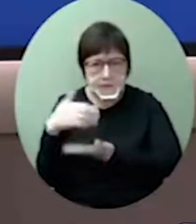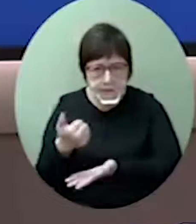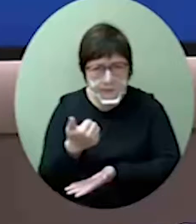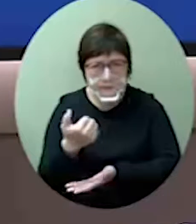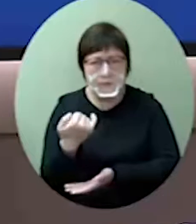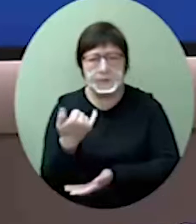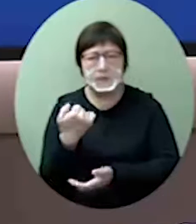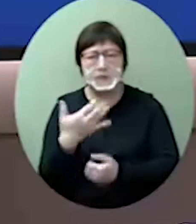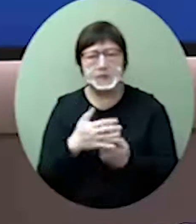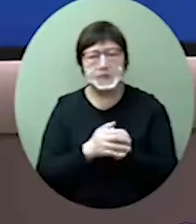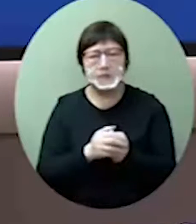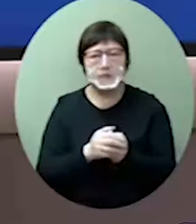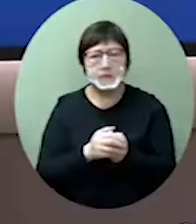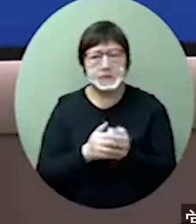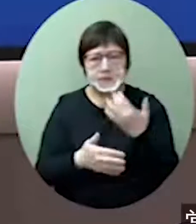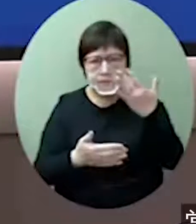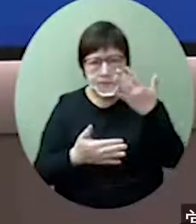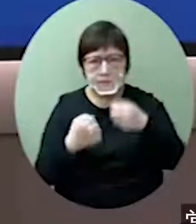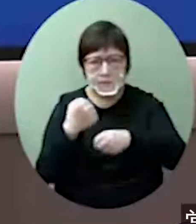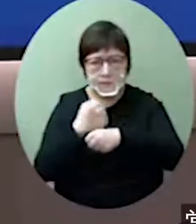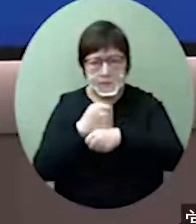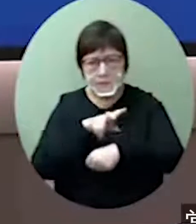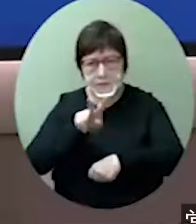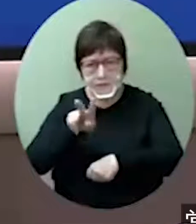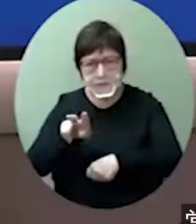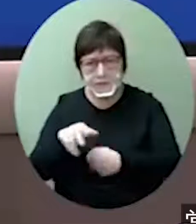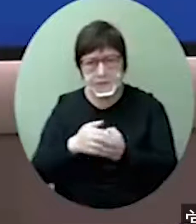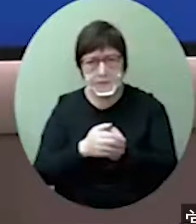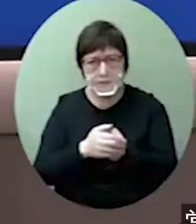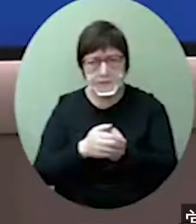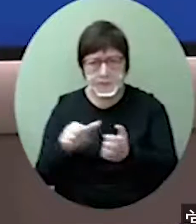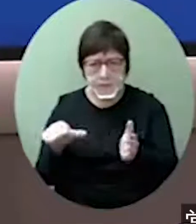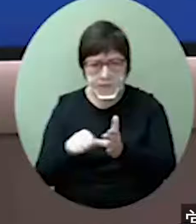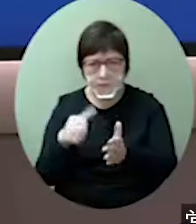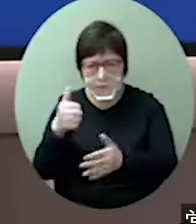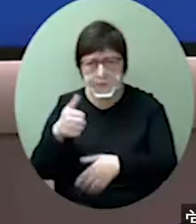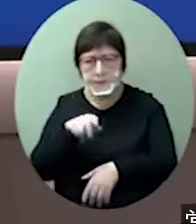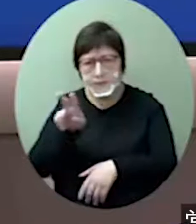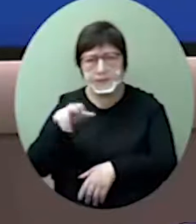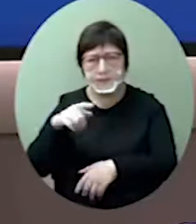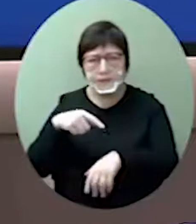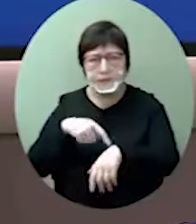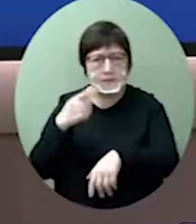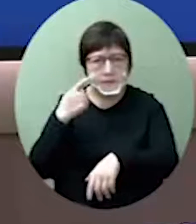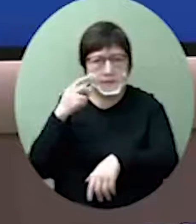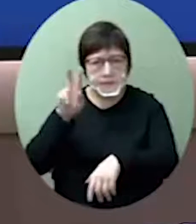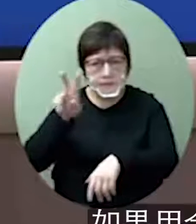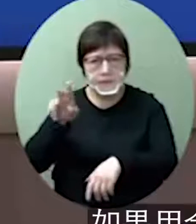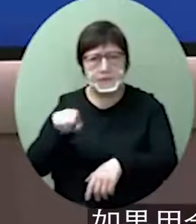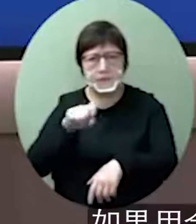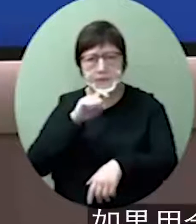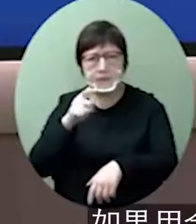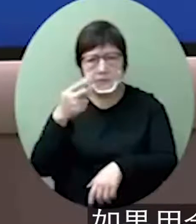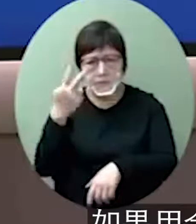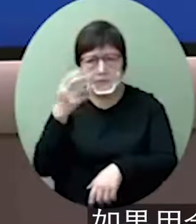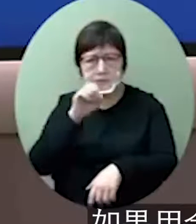嚇？咁但係幾時做，當然就係要睇下幾時會達至最佳嘅效果。嗱，有兩種説法嘅。如